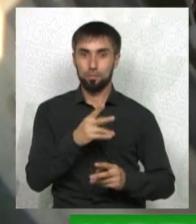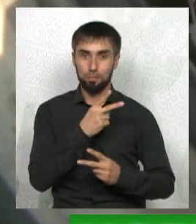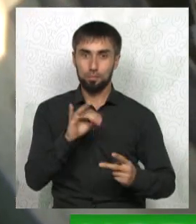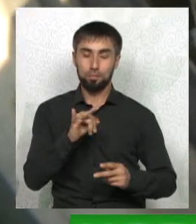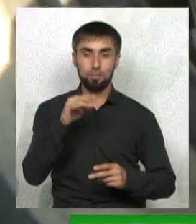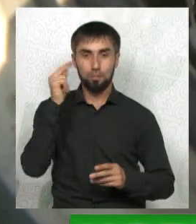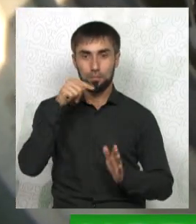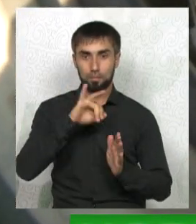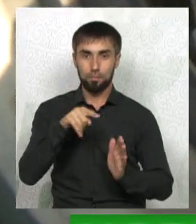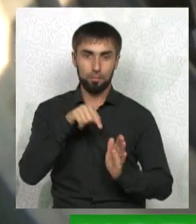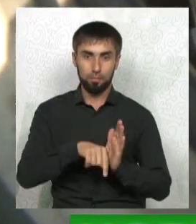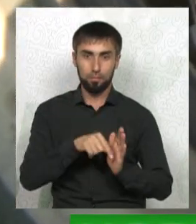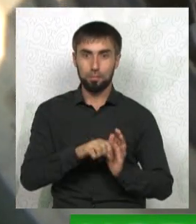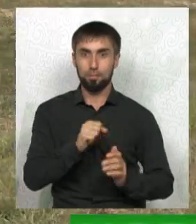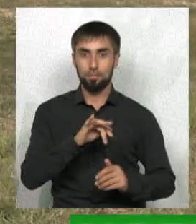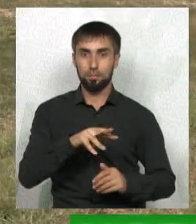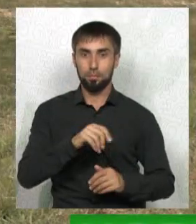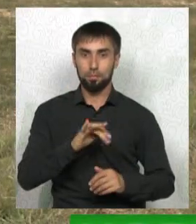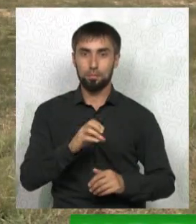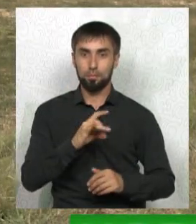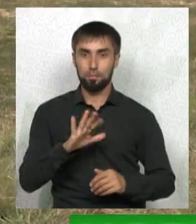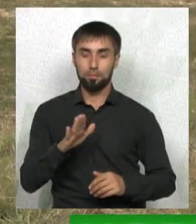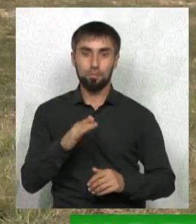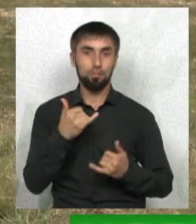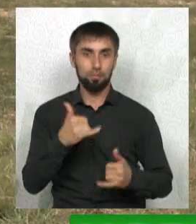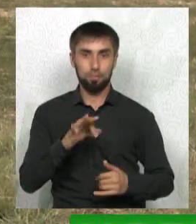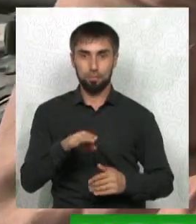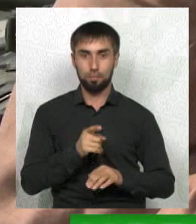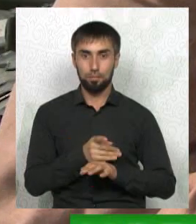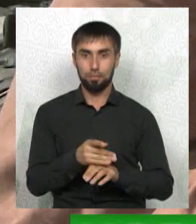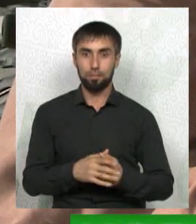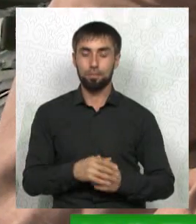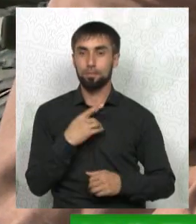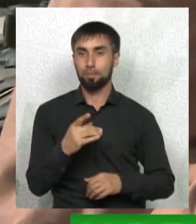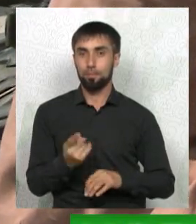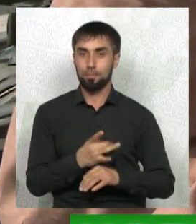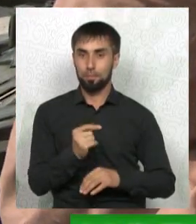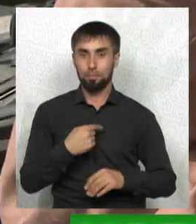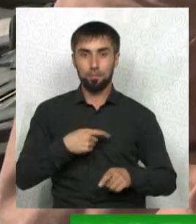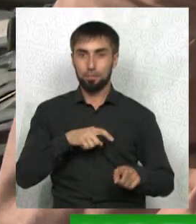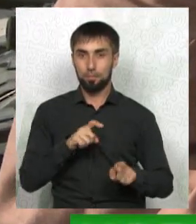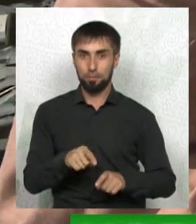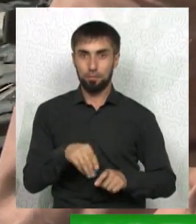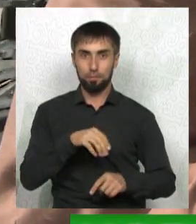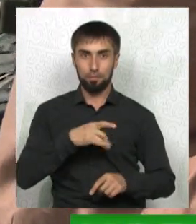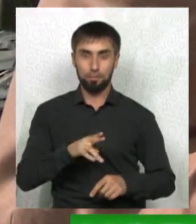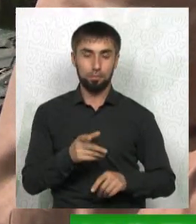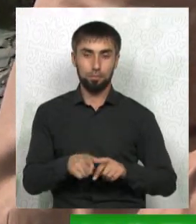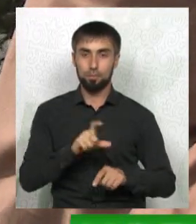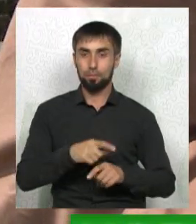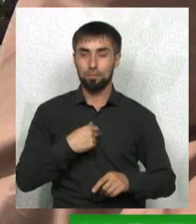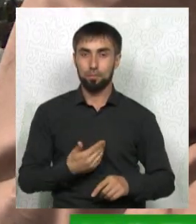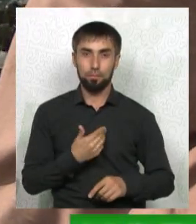но и изучить изнутри. Абдулмалик Евлоев, к примеру, в восторге от танка. Первый раз отчаянулся танка, что